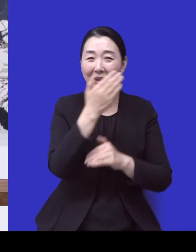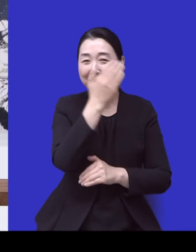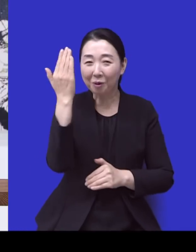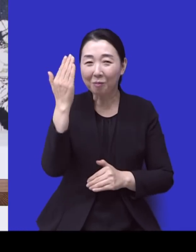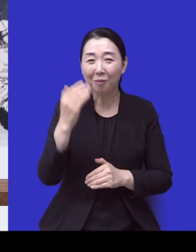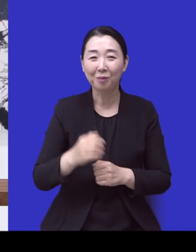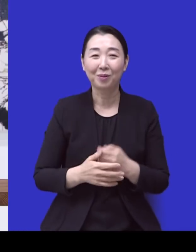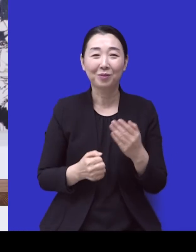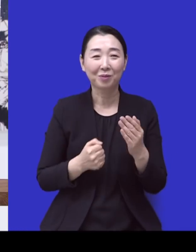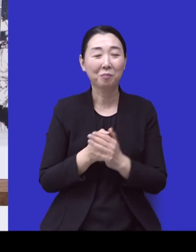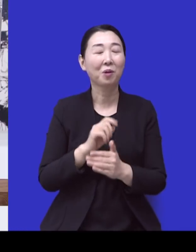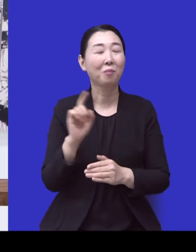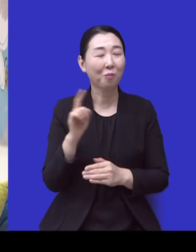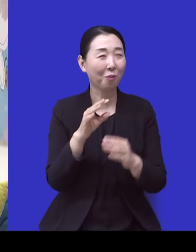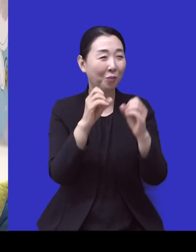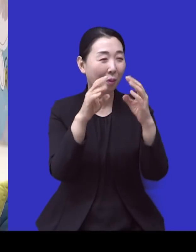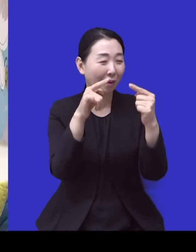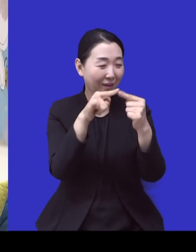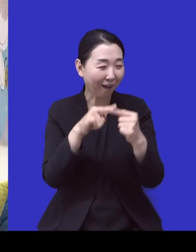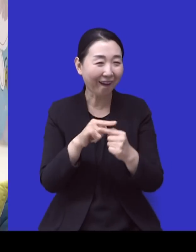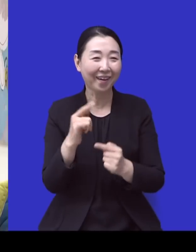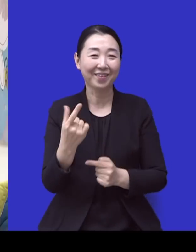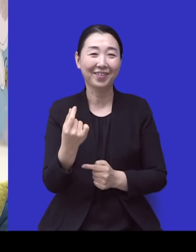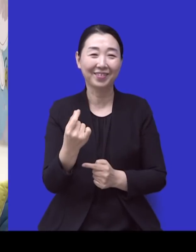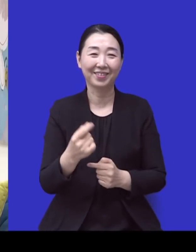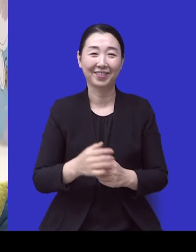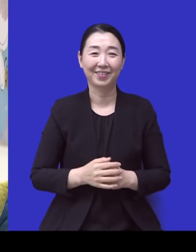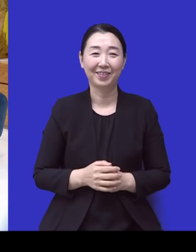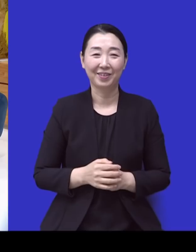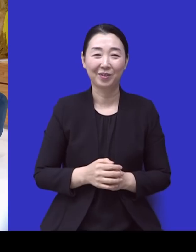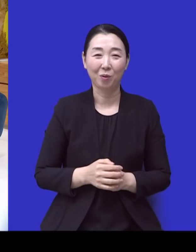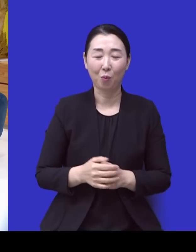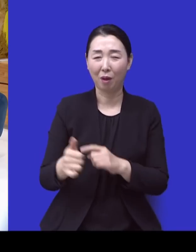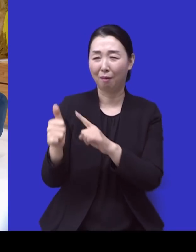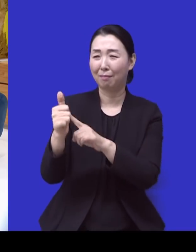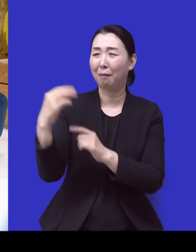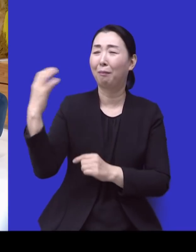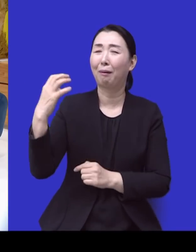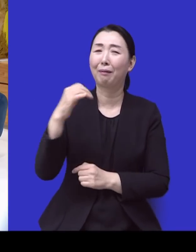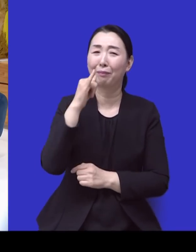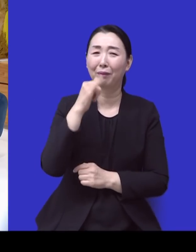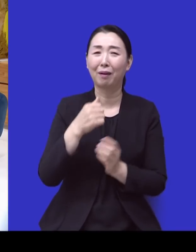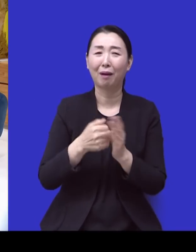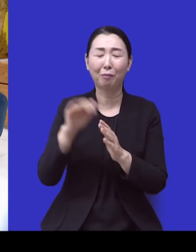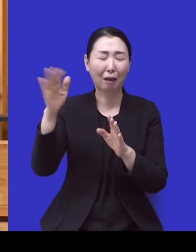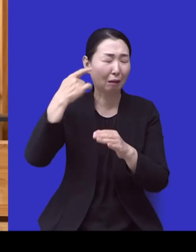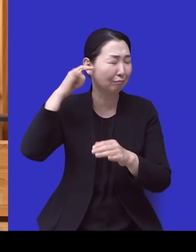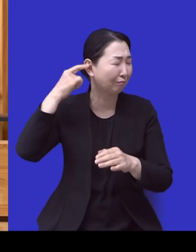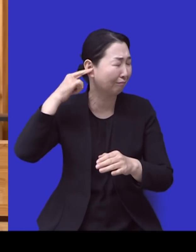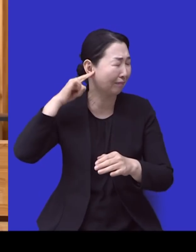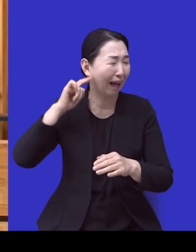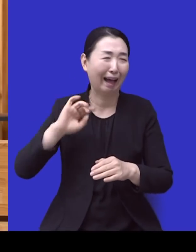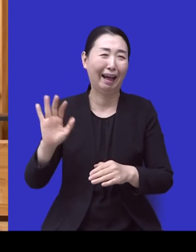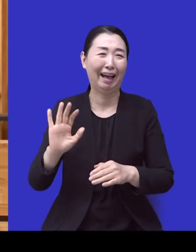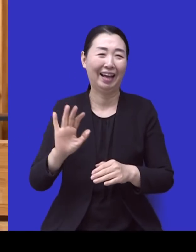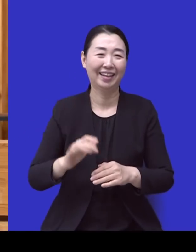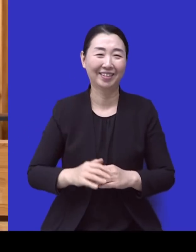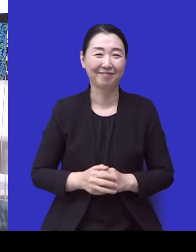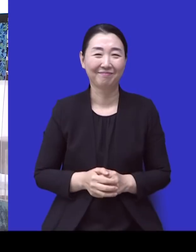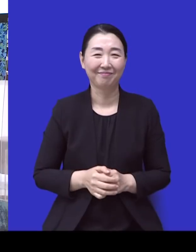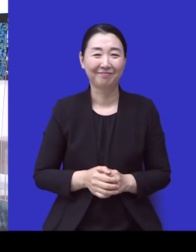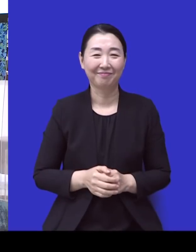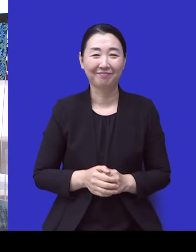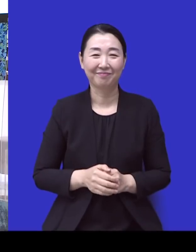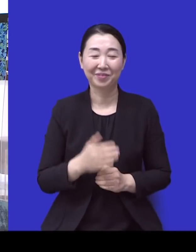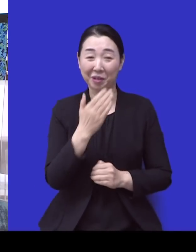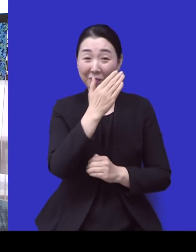그런지 뭔가 대화가 통하는 것 같고 말이 통하는 것 같고 영훈이 형이 저한테 막 뭐라 그러면 내가 이러거든요. 근데